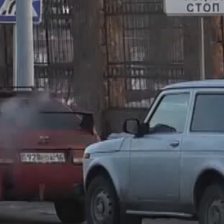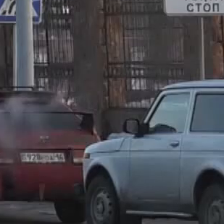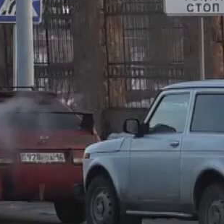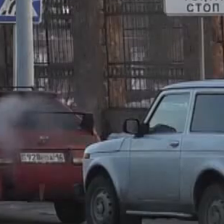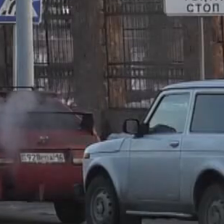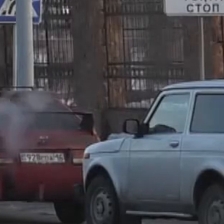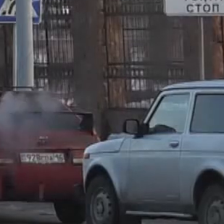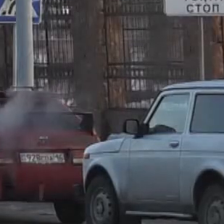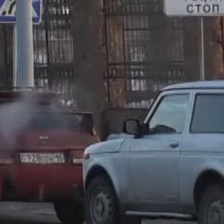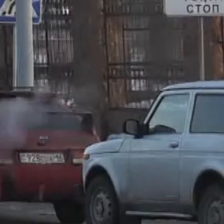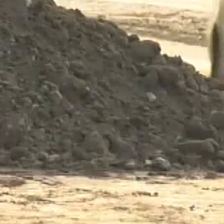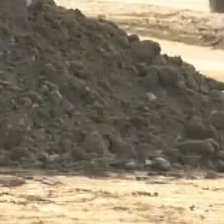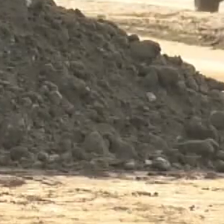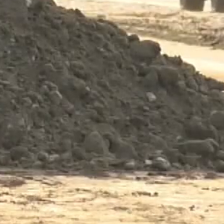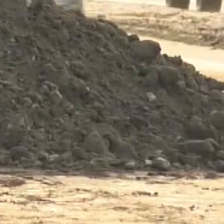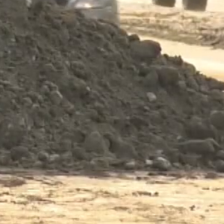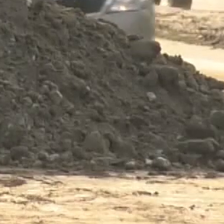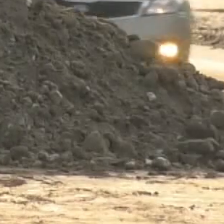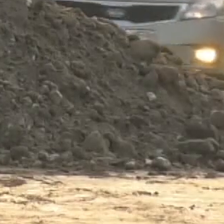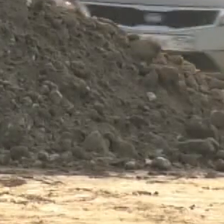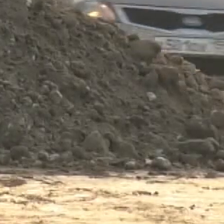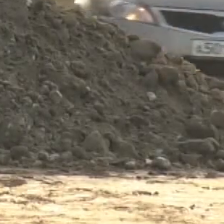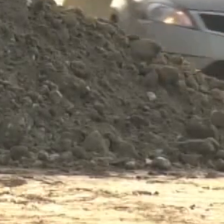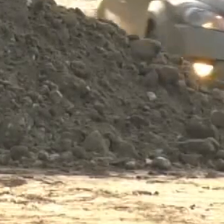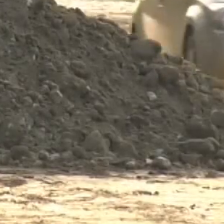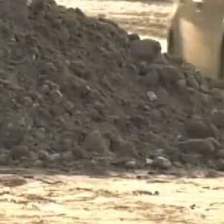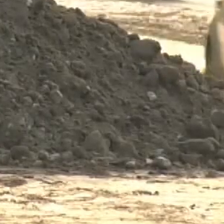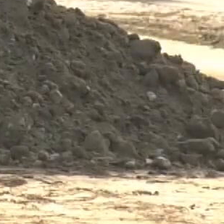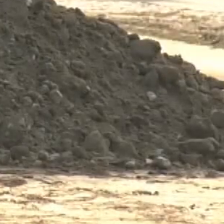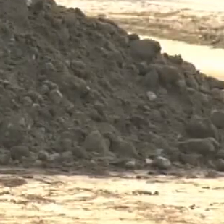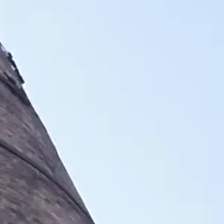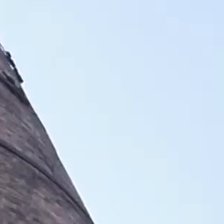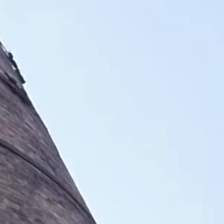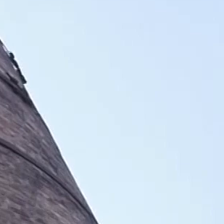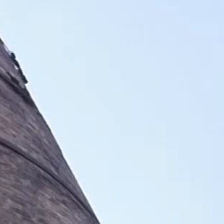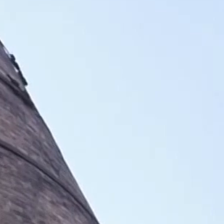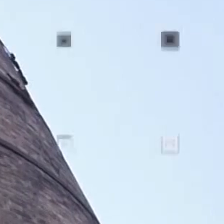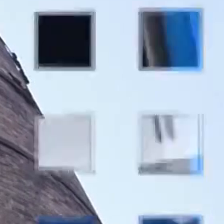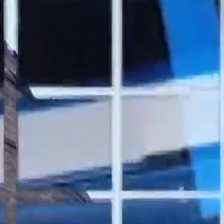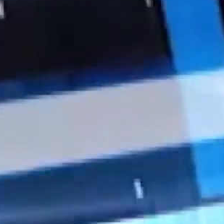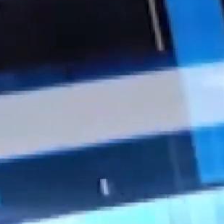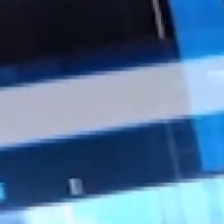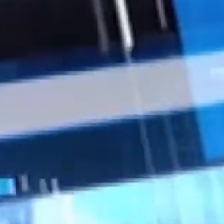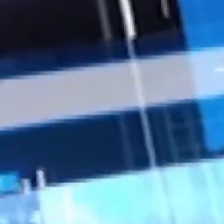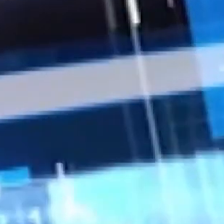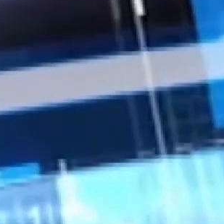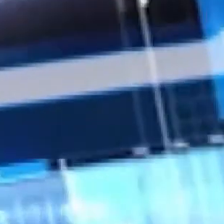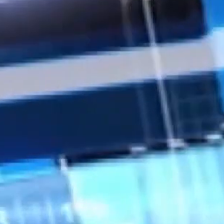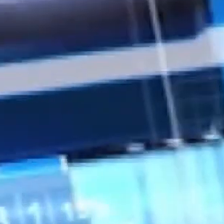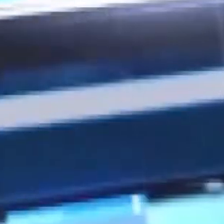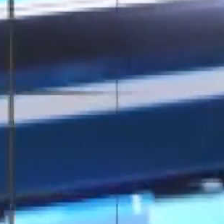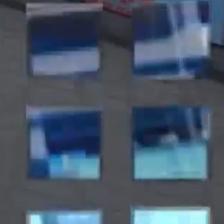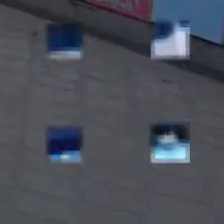Алдағы қыста семей көк түтіннен арылама, қазандықтарға жаңа сүзгінің мүмкіндігі қандай.